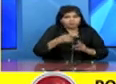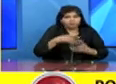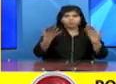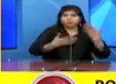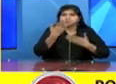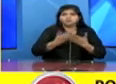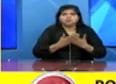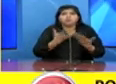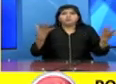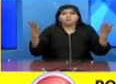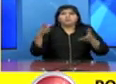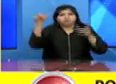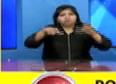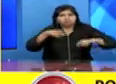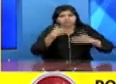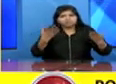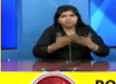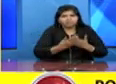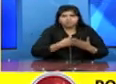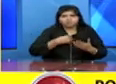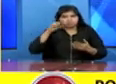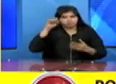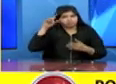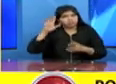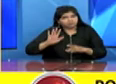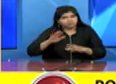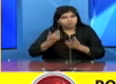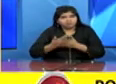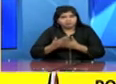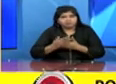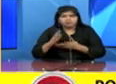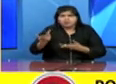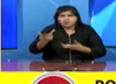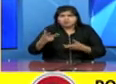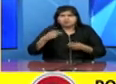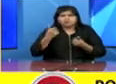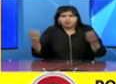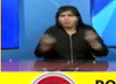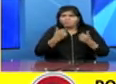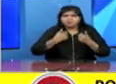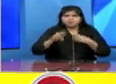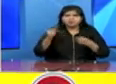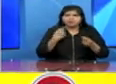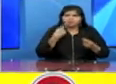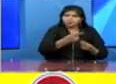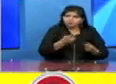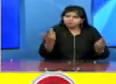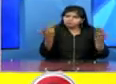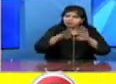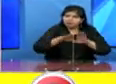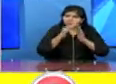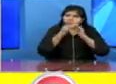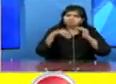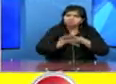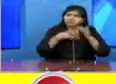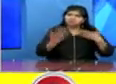है बहुत से लोग मुझसे नाराज भी होंगे कि ऐसे कैसे सबको घर में बंद कर रहे हो। मैं आपकी दिक्कतें